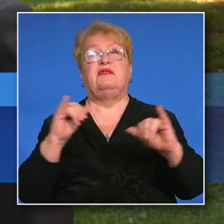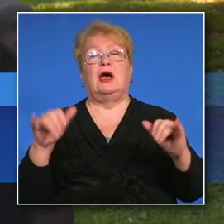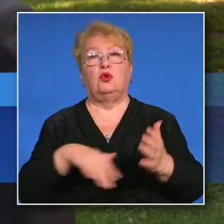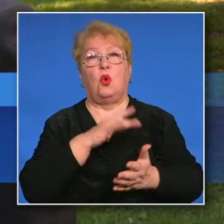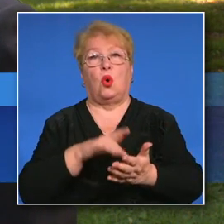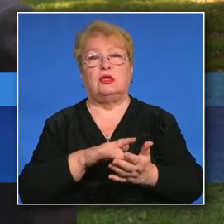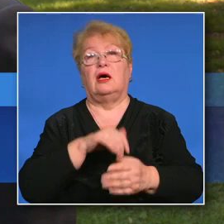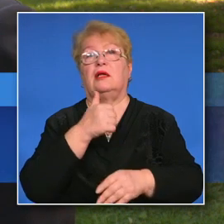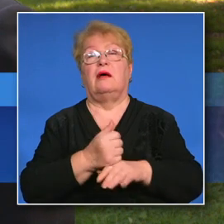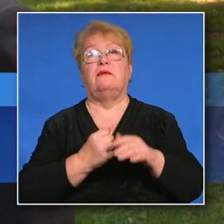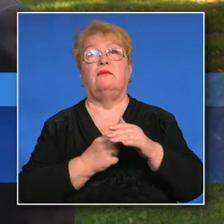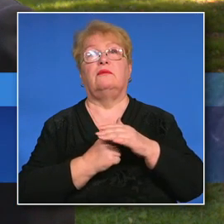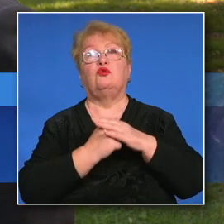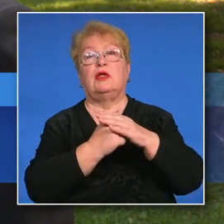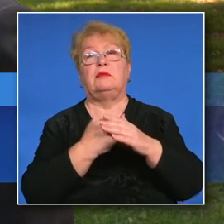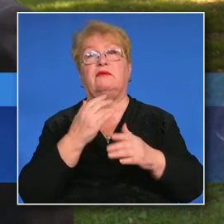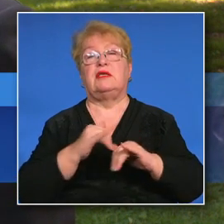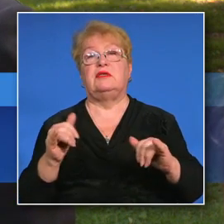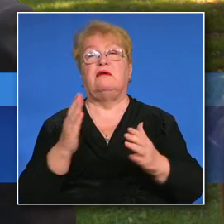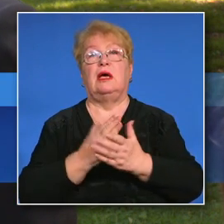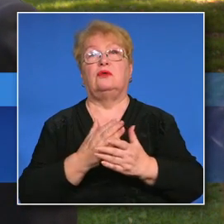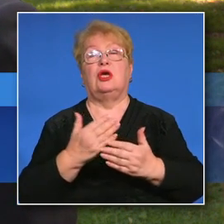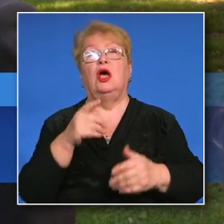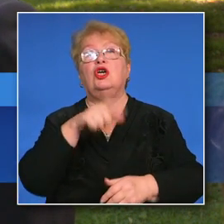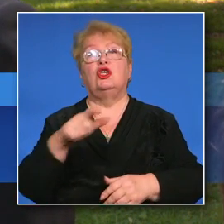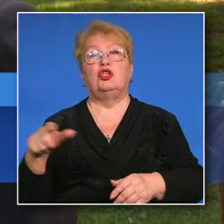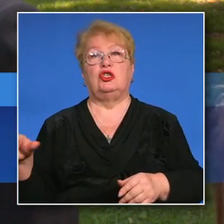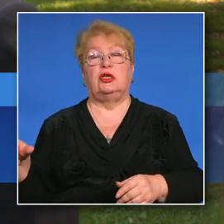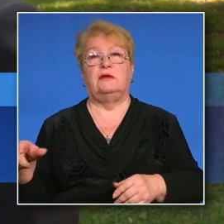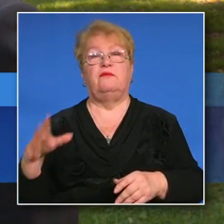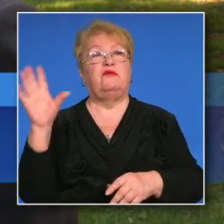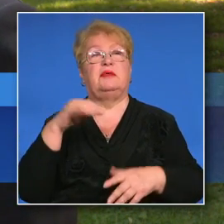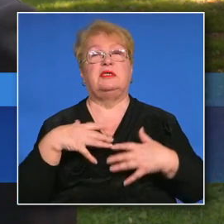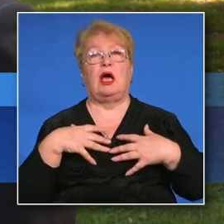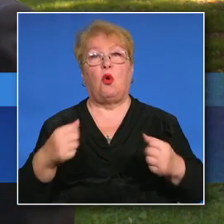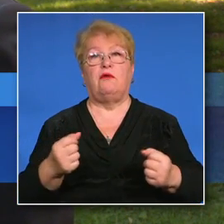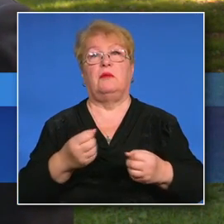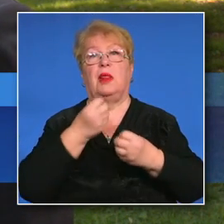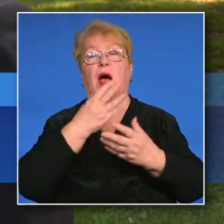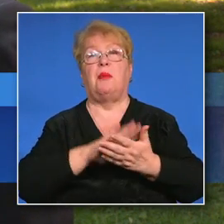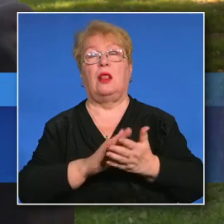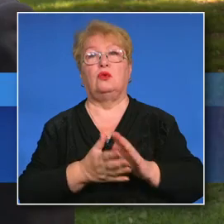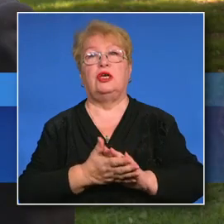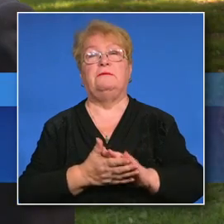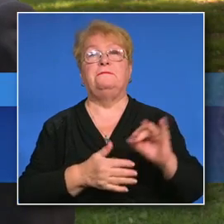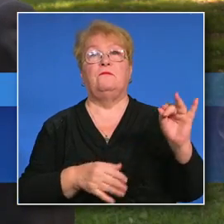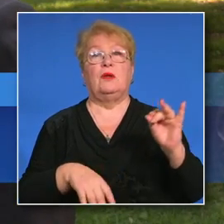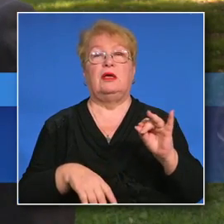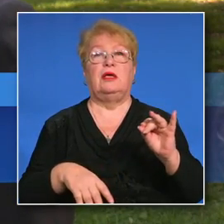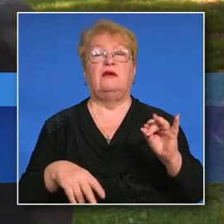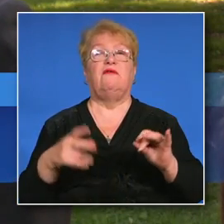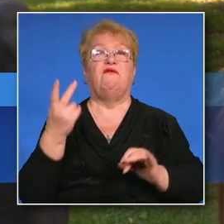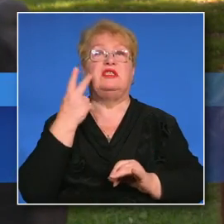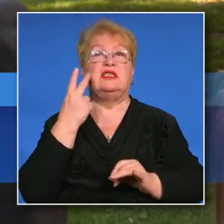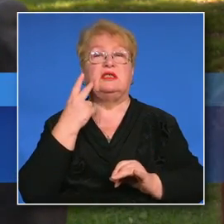самым главным фундаментом, конечно, развития являются его жители. Всем здоровья, благополучия и мы